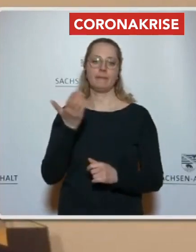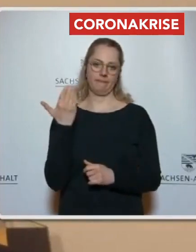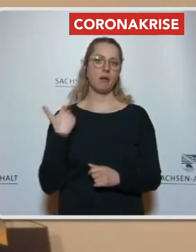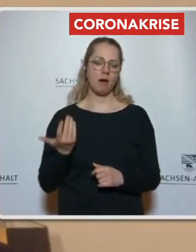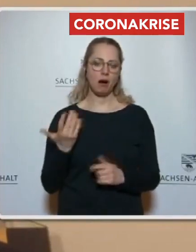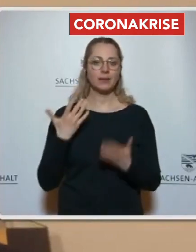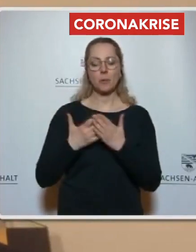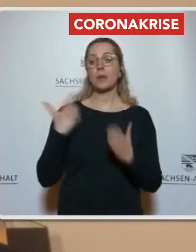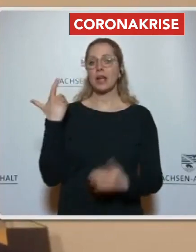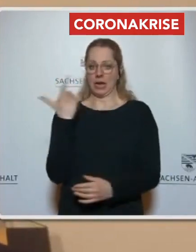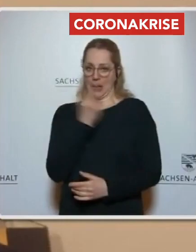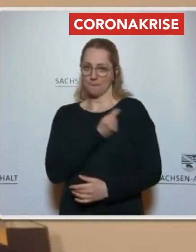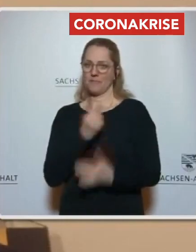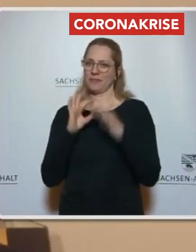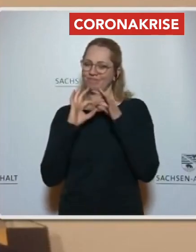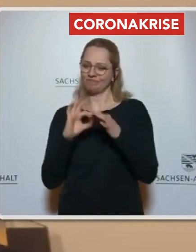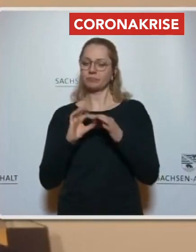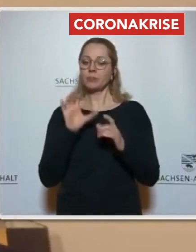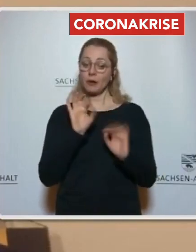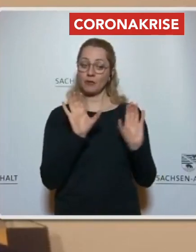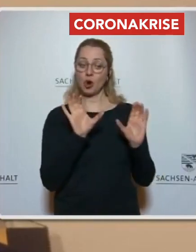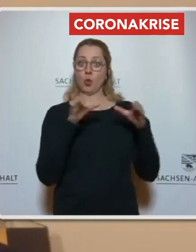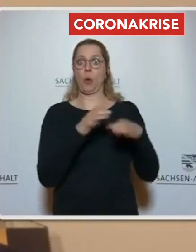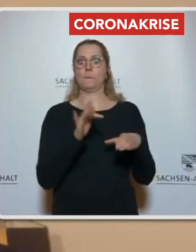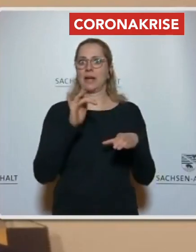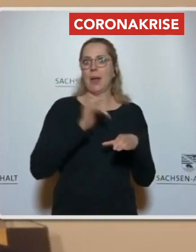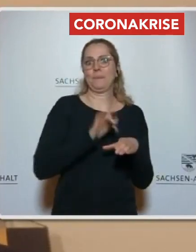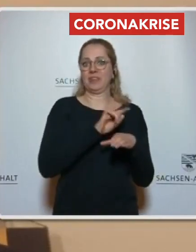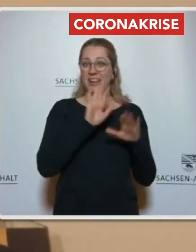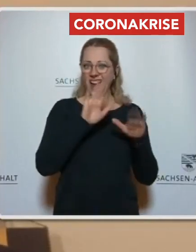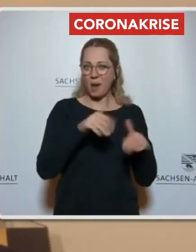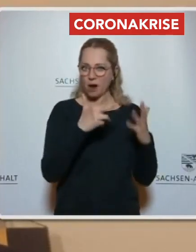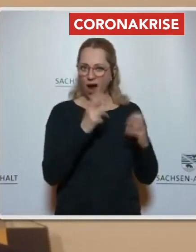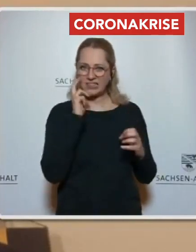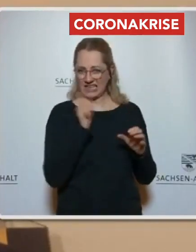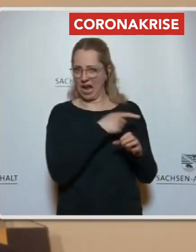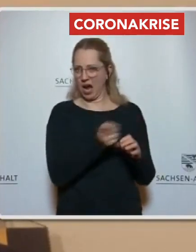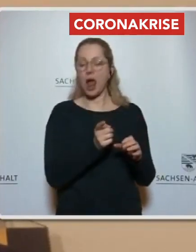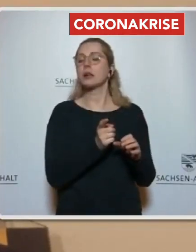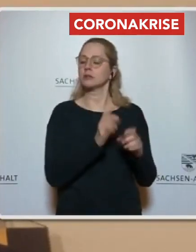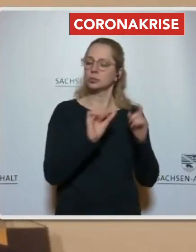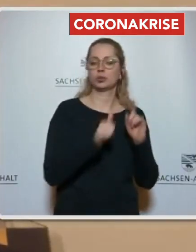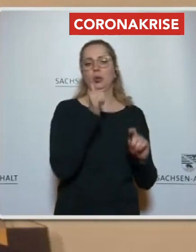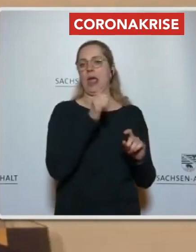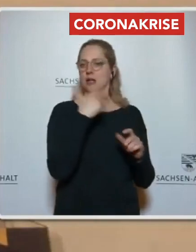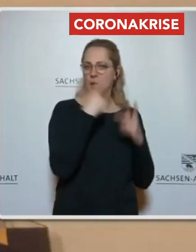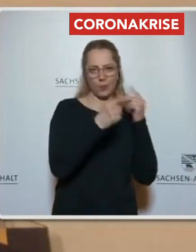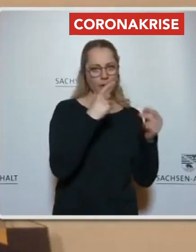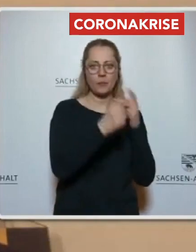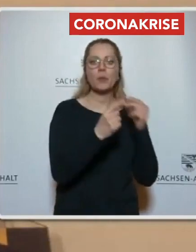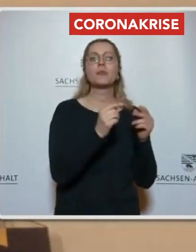Impfstoff verbunden, der nicht für die vulnerablen Gruppen, also für die ab 80-Jährigen zum Beispiel, jetzt entsprechend